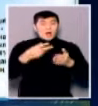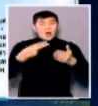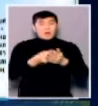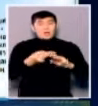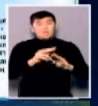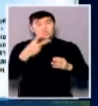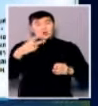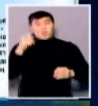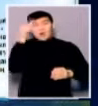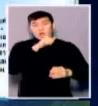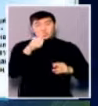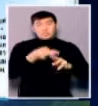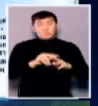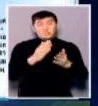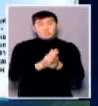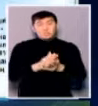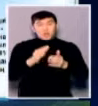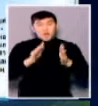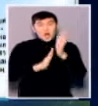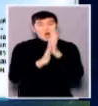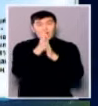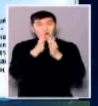2020 жылы ауданның егіс алқабы